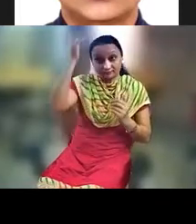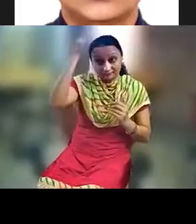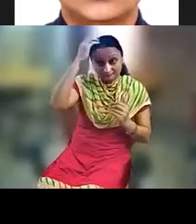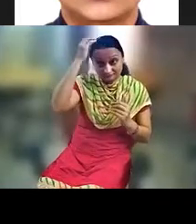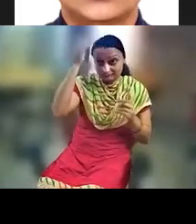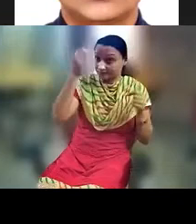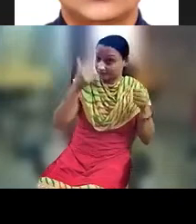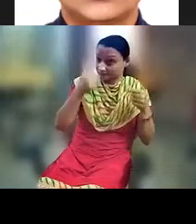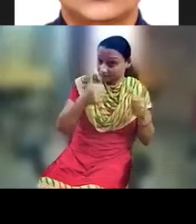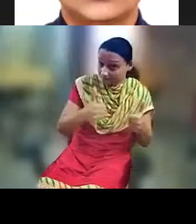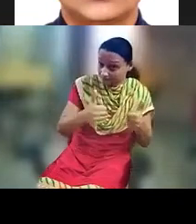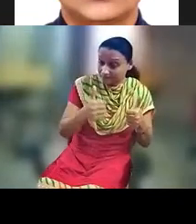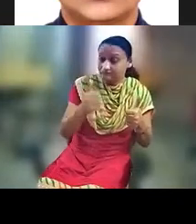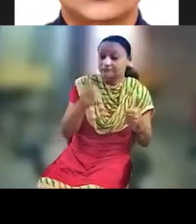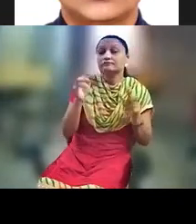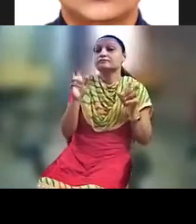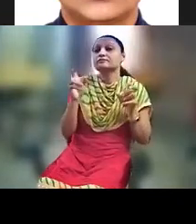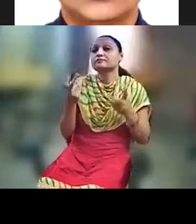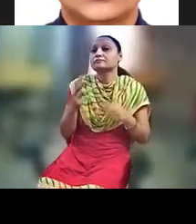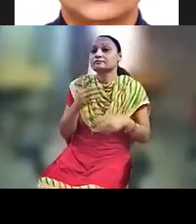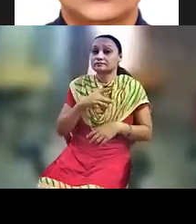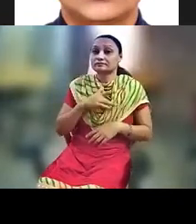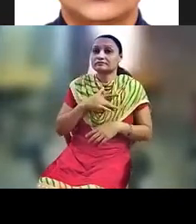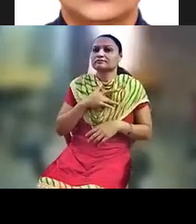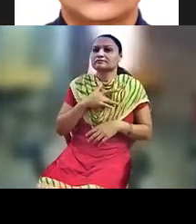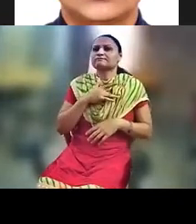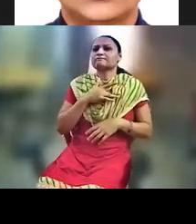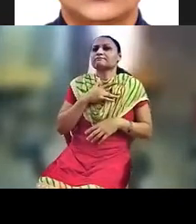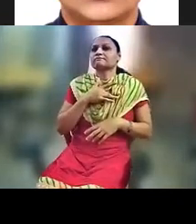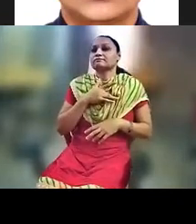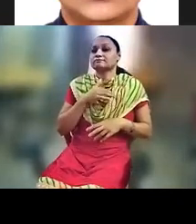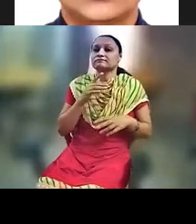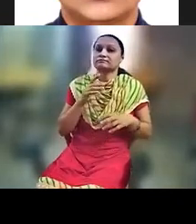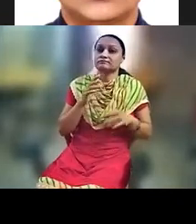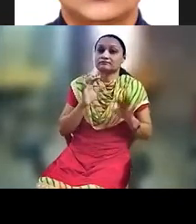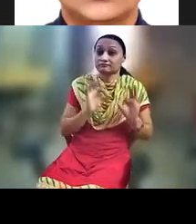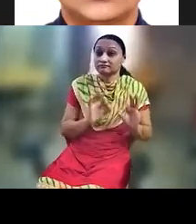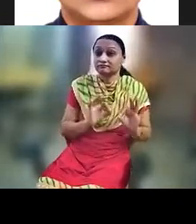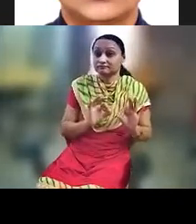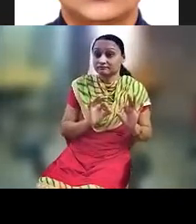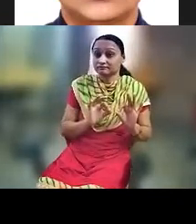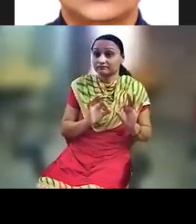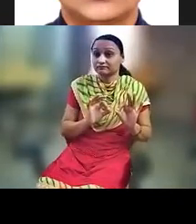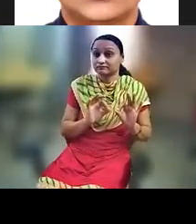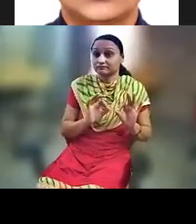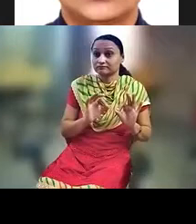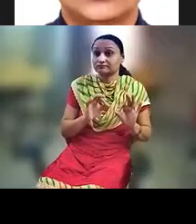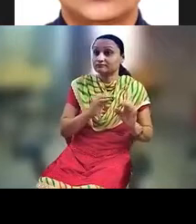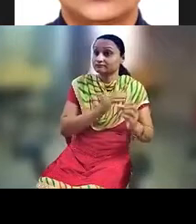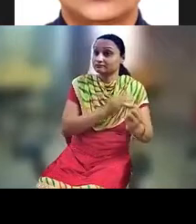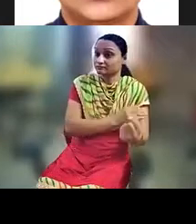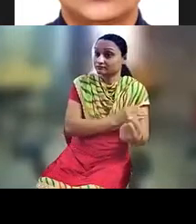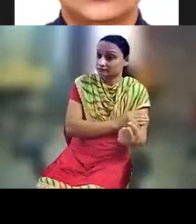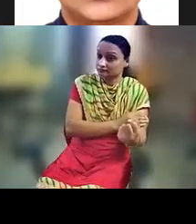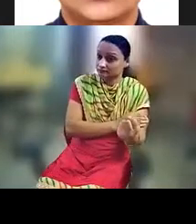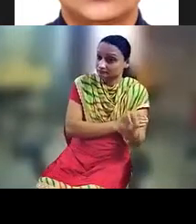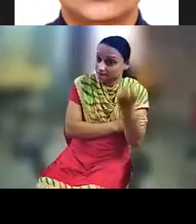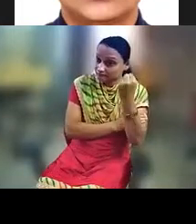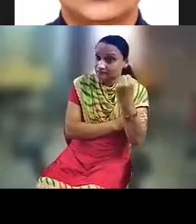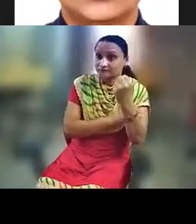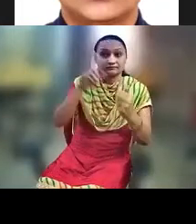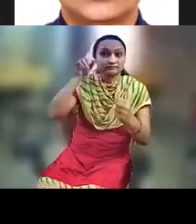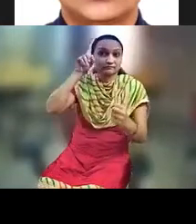है। तो पहली है इमोशनल वेलबीइंग। इसके अंदर है द एबिलिटी टू प्रैक्टिस स्ट्रेस मैनेजमेंट